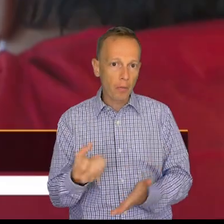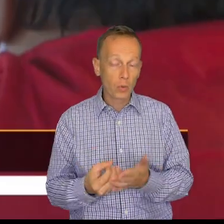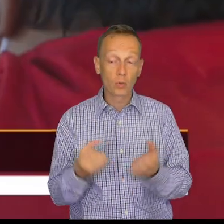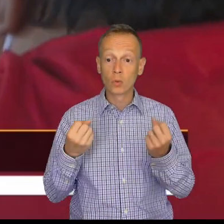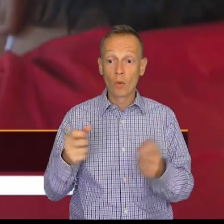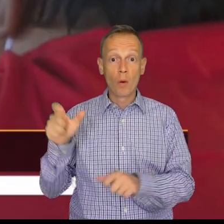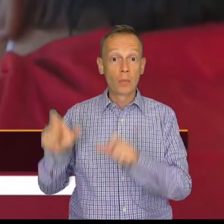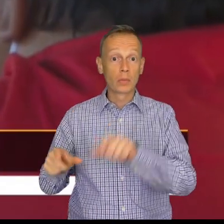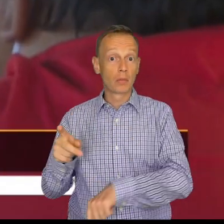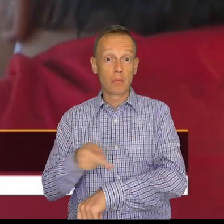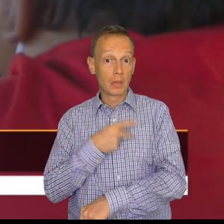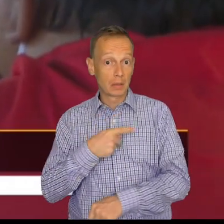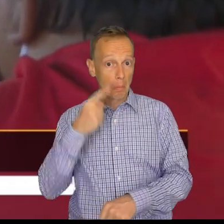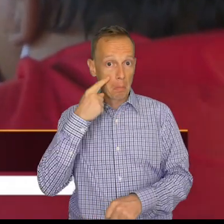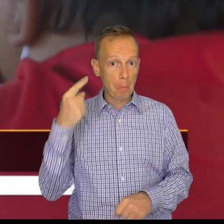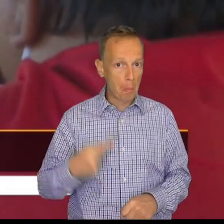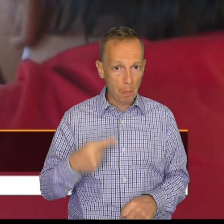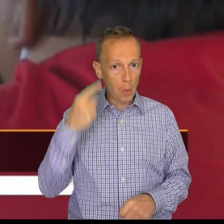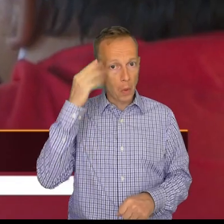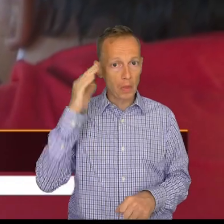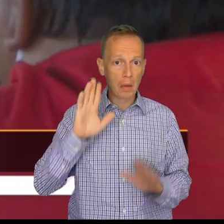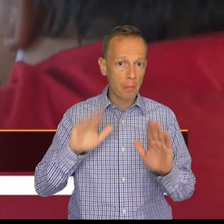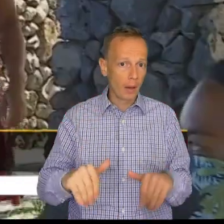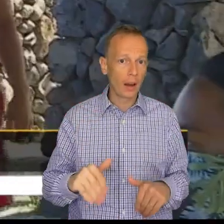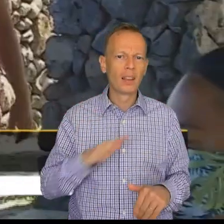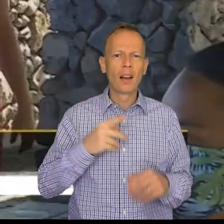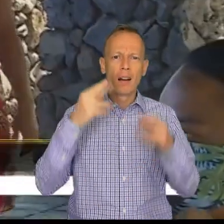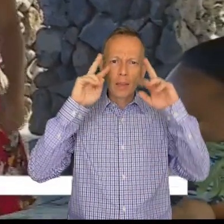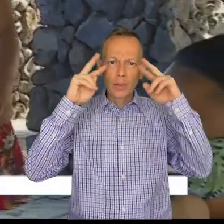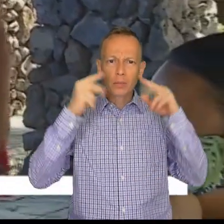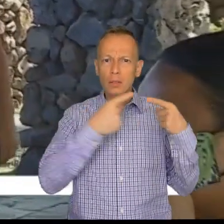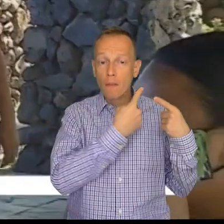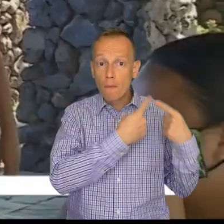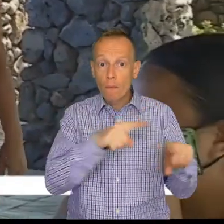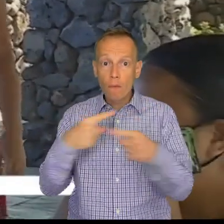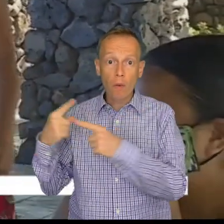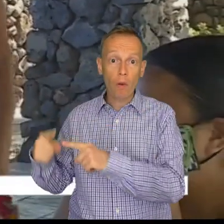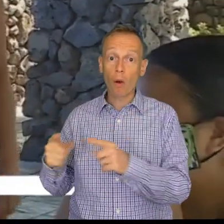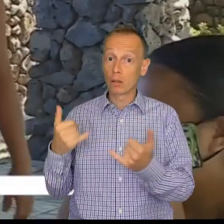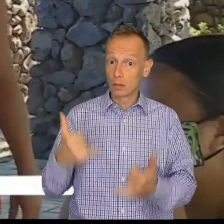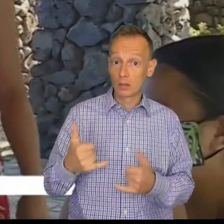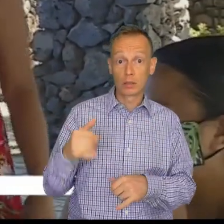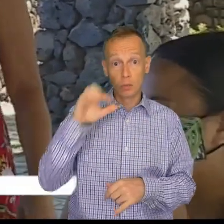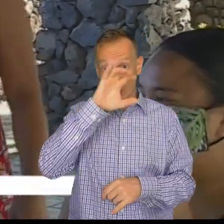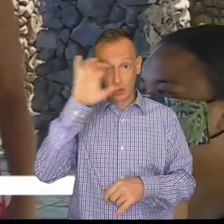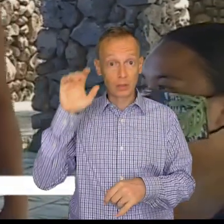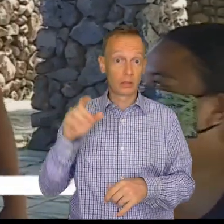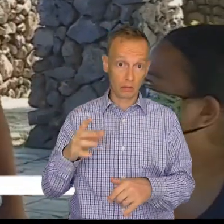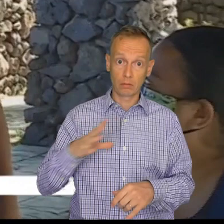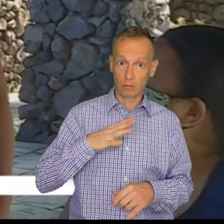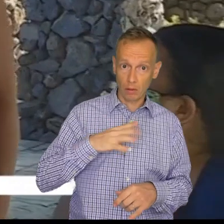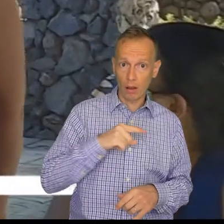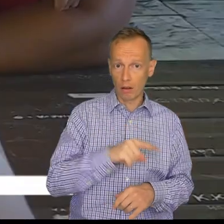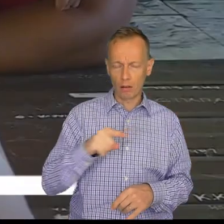mal connue des médecins. Il existe différents types d'épilepsie vécus par des patients polynésiens, des patients